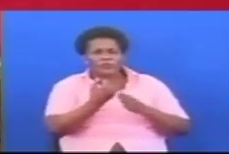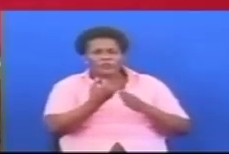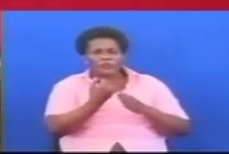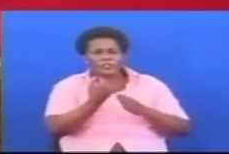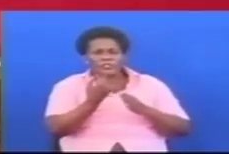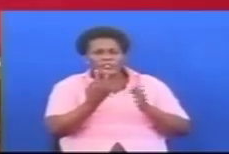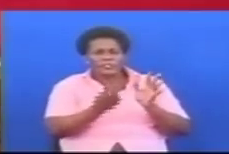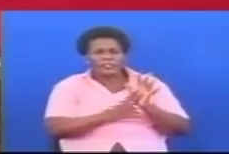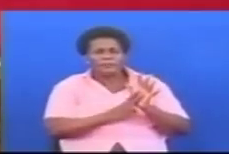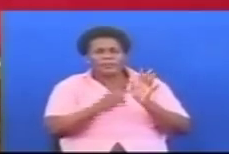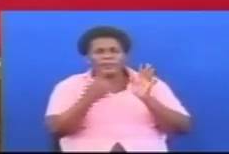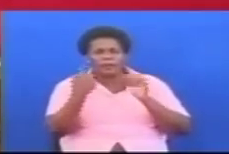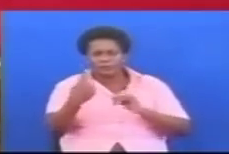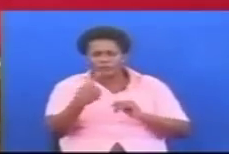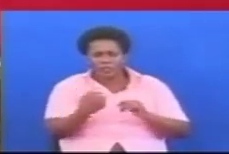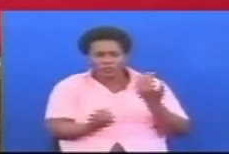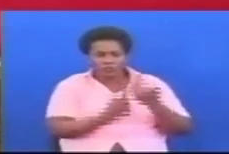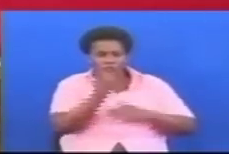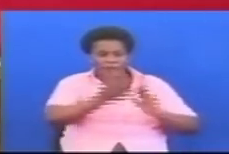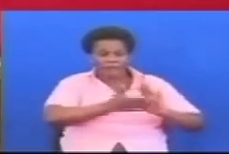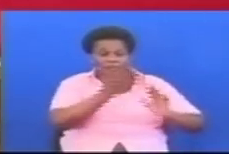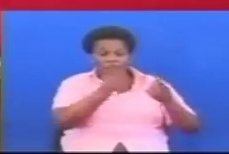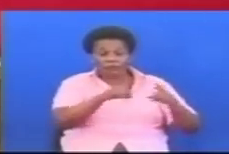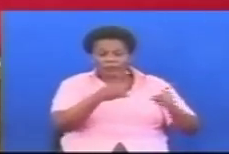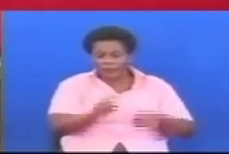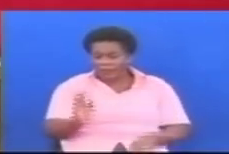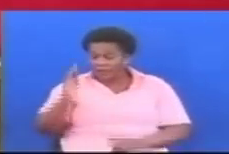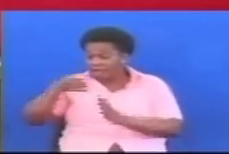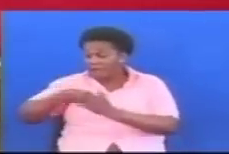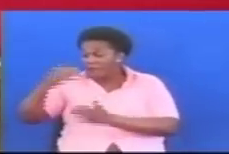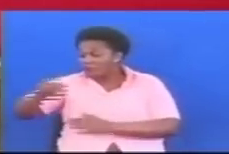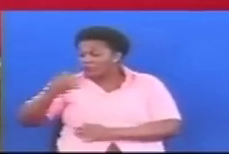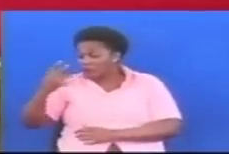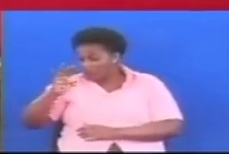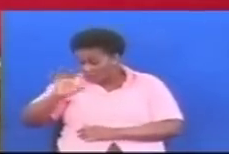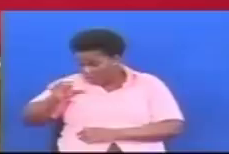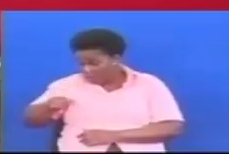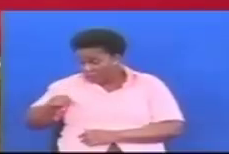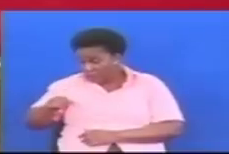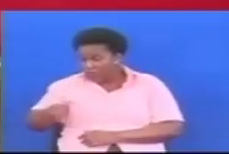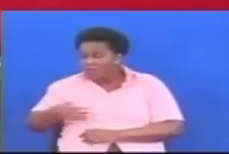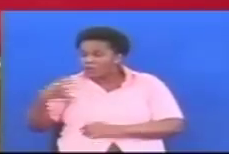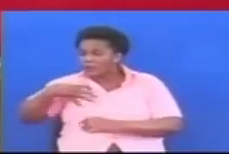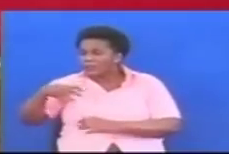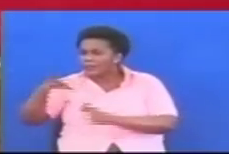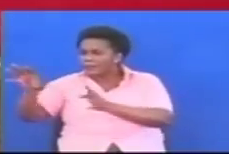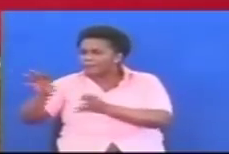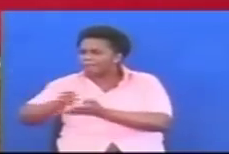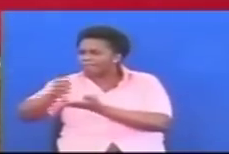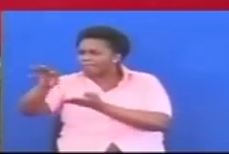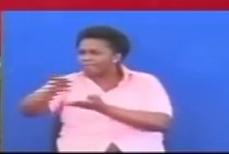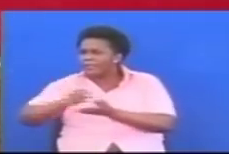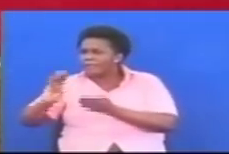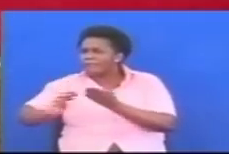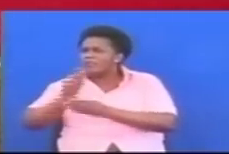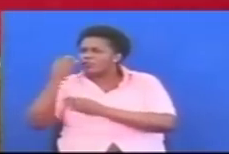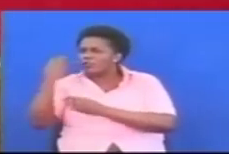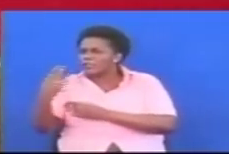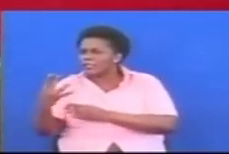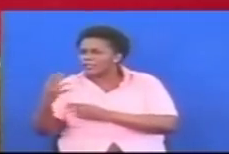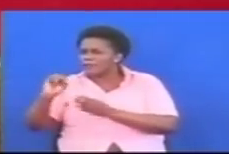bilioni 5,071,000,000 kutoka katika vyanzo mbalimbali. Hadi kufikia Aprili 2019 Wizara ilikuwa imekusanya jumla ya